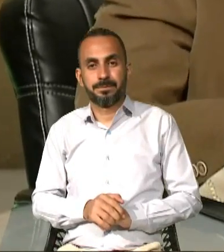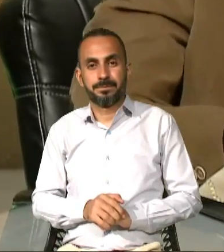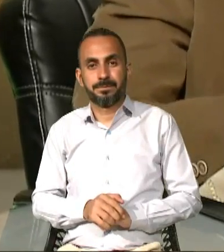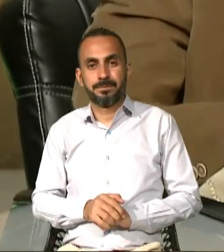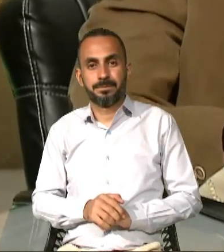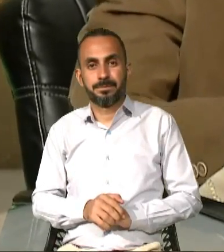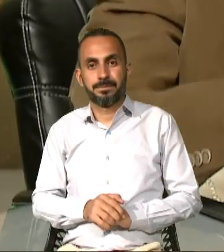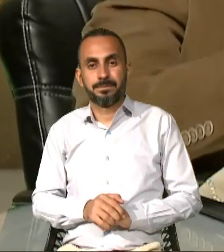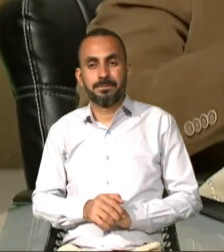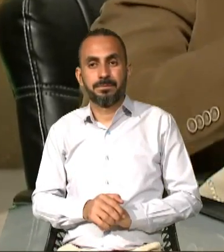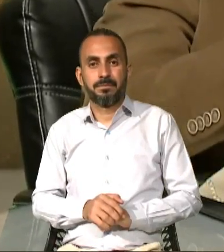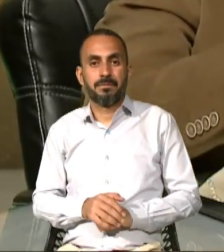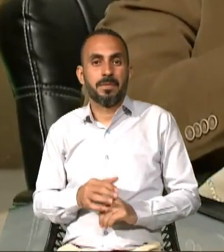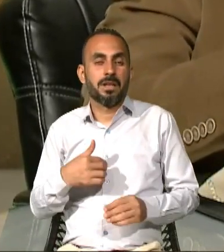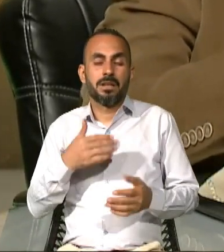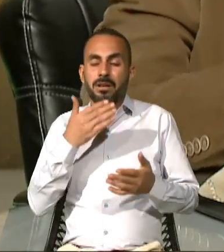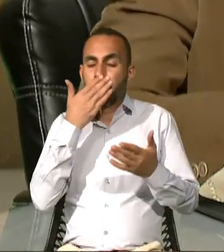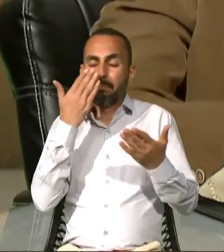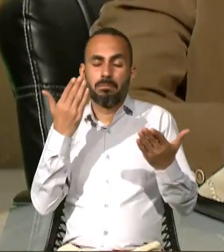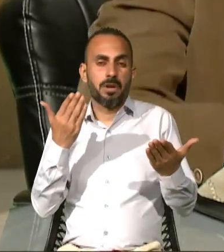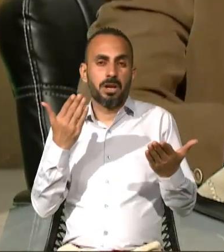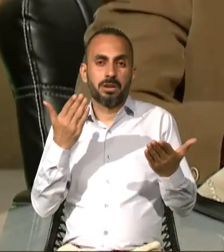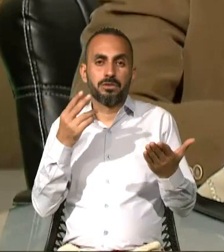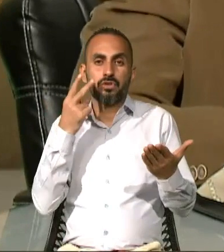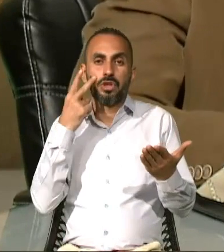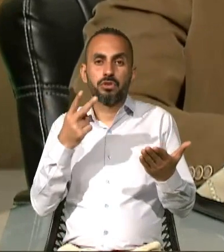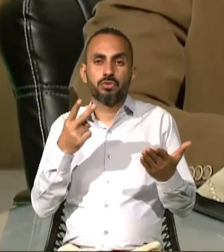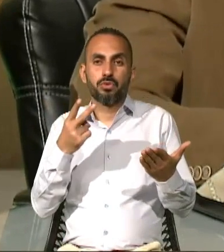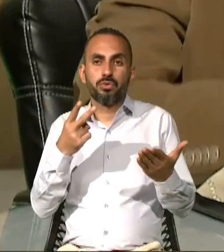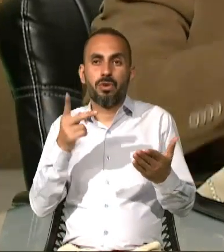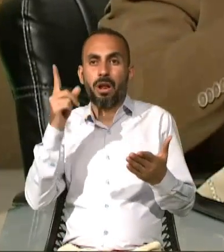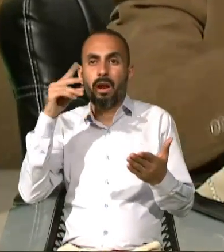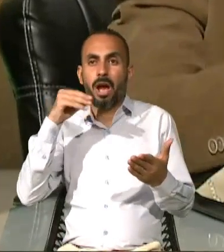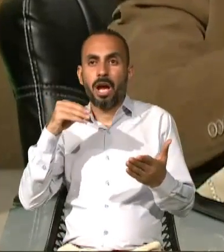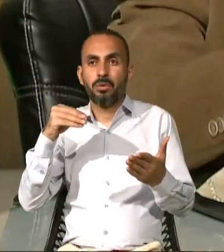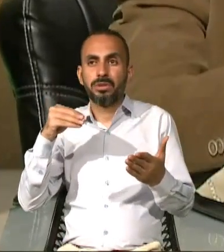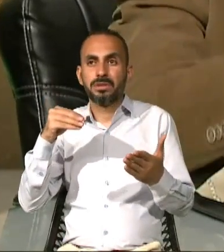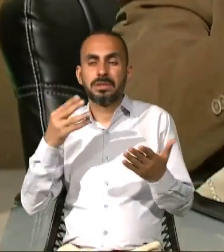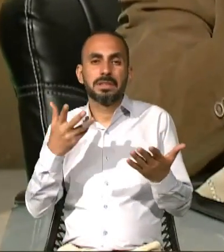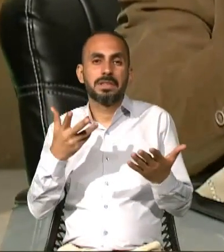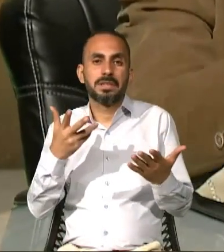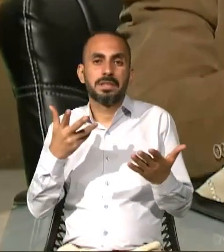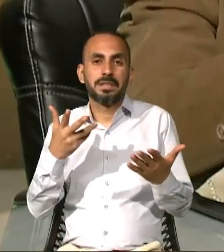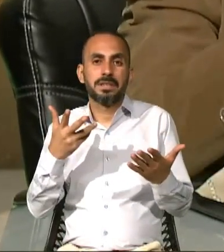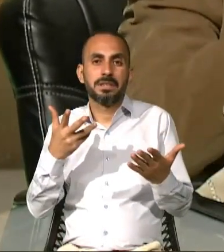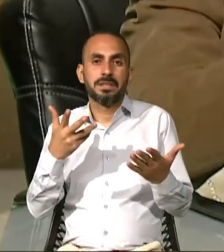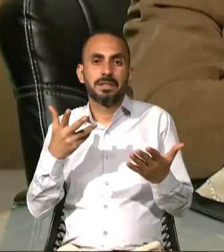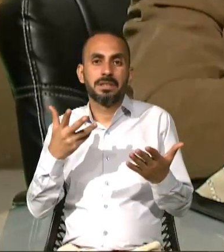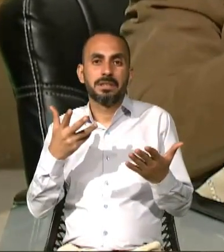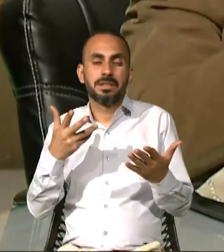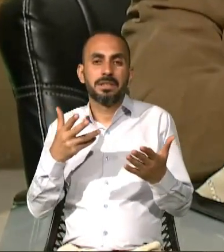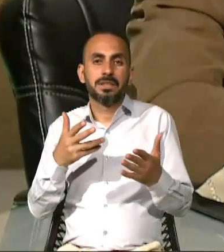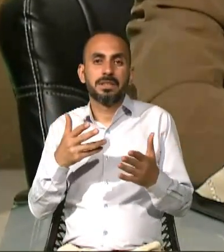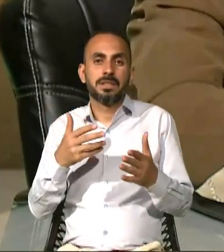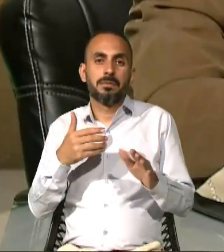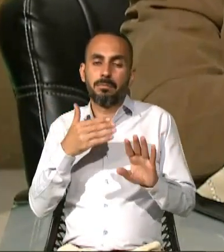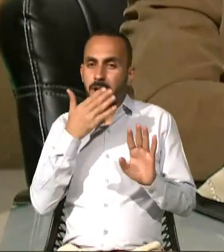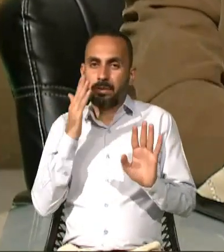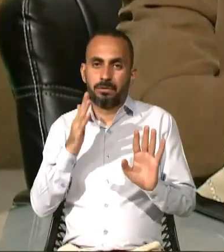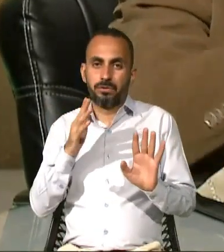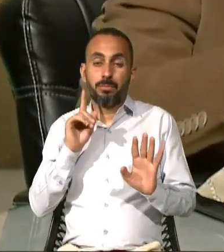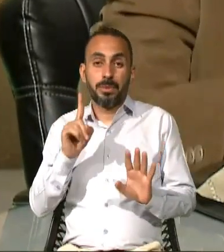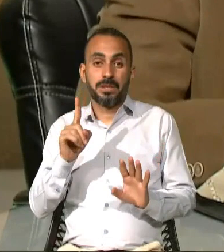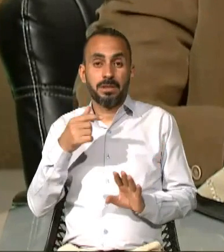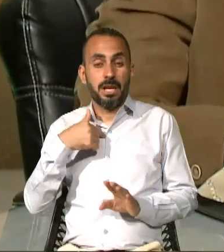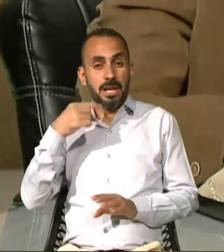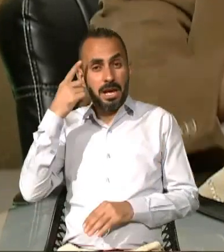ما يجريه الرب في ما رحناش كل بيت احنا ولا كل شارع في الوقت ده، لكن عندي يقين ان الله يتمم مقاصده